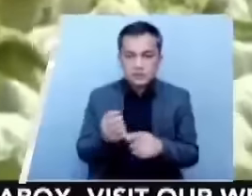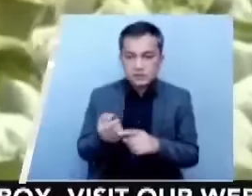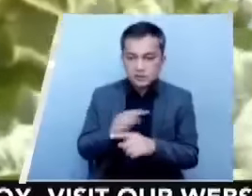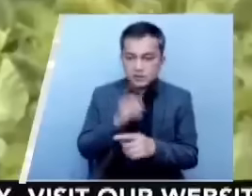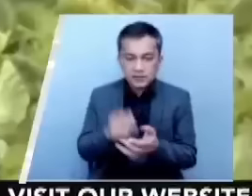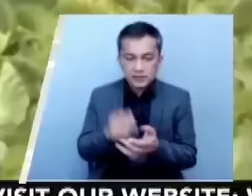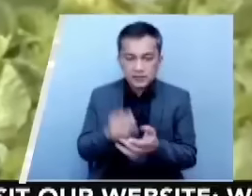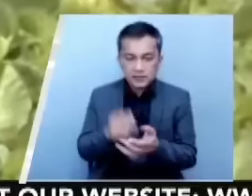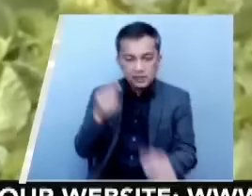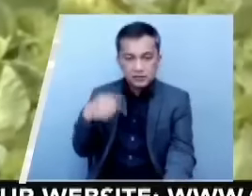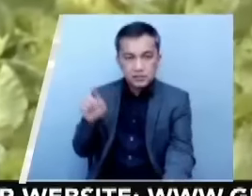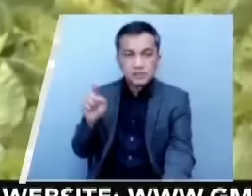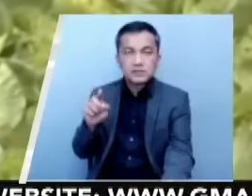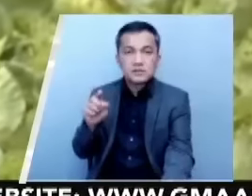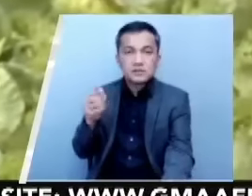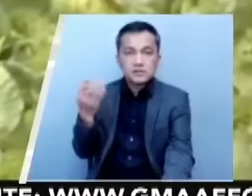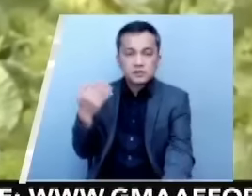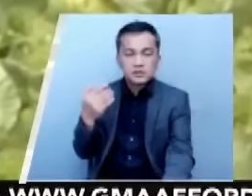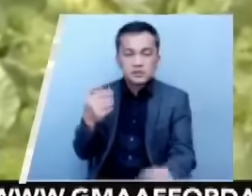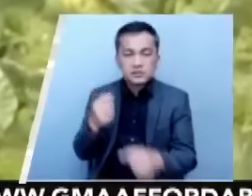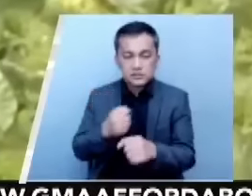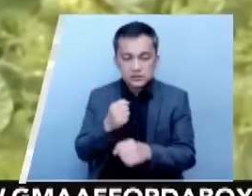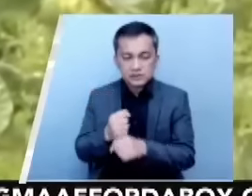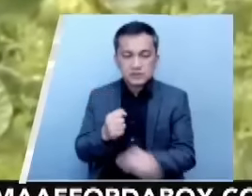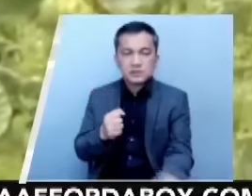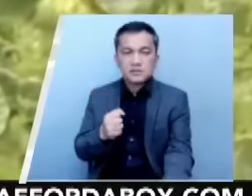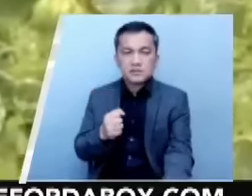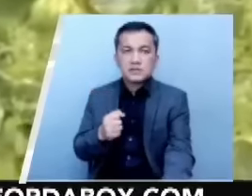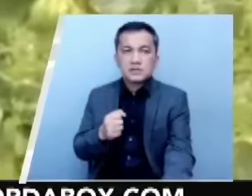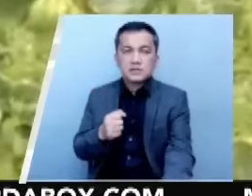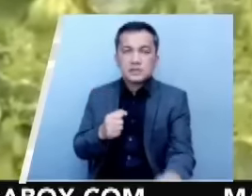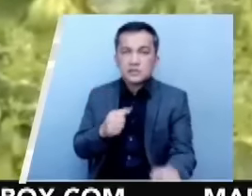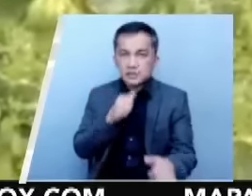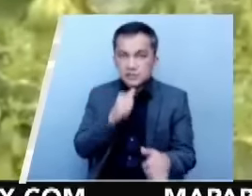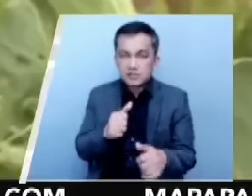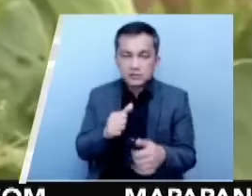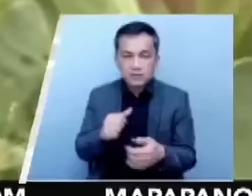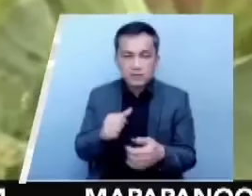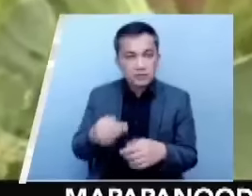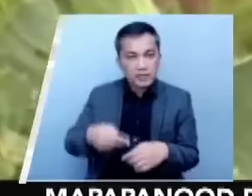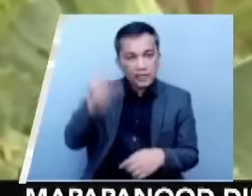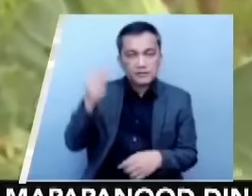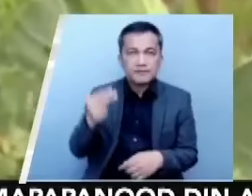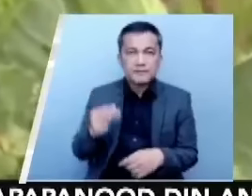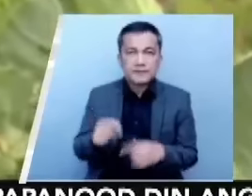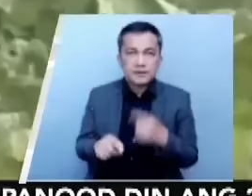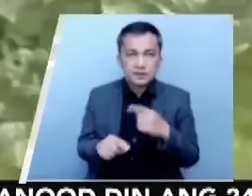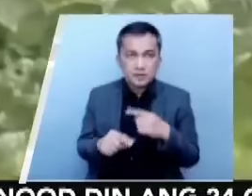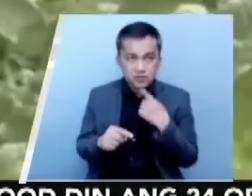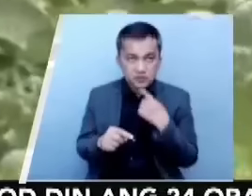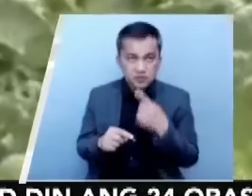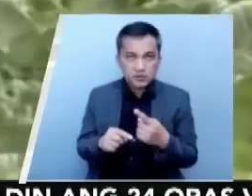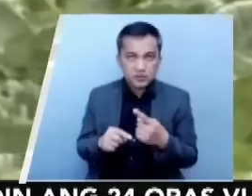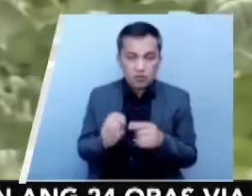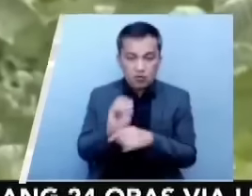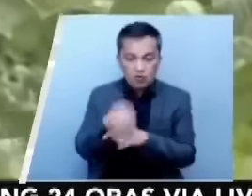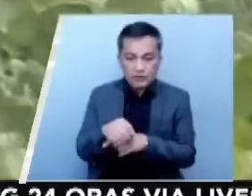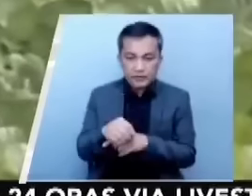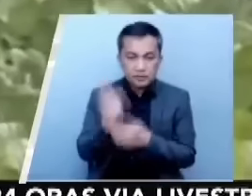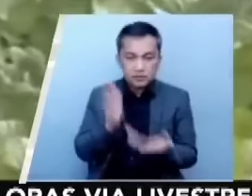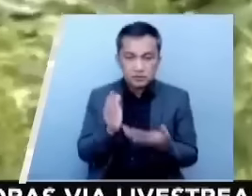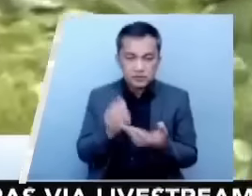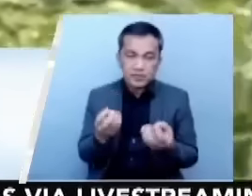previous year's comparative, hindi naman po siya yung mataas yung volume para sabihin natin na oversupply. Tinutulungan naman daw